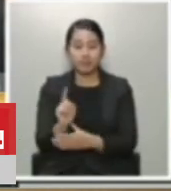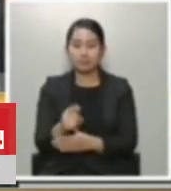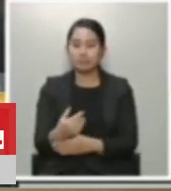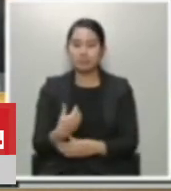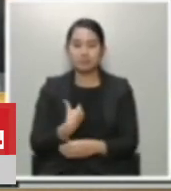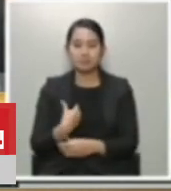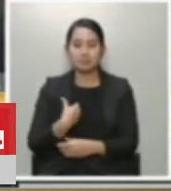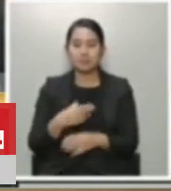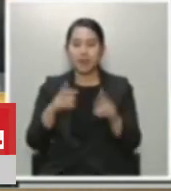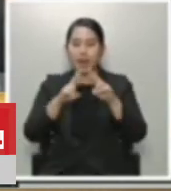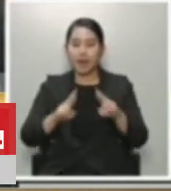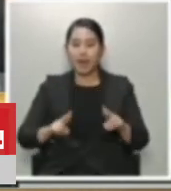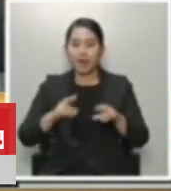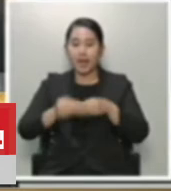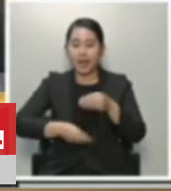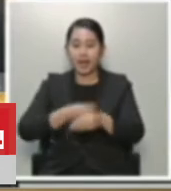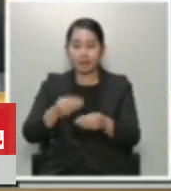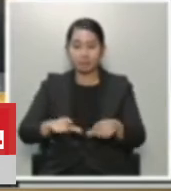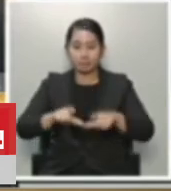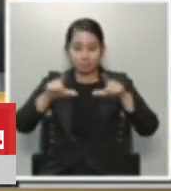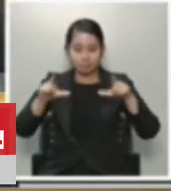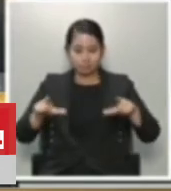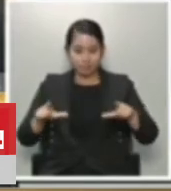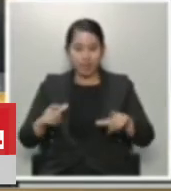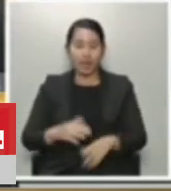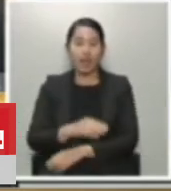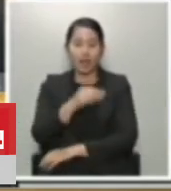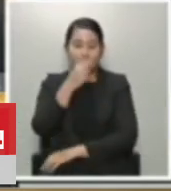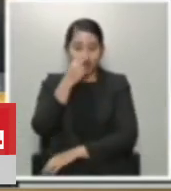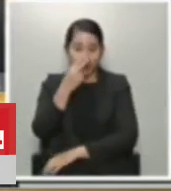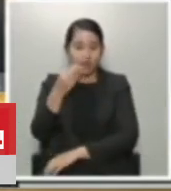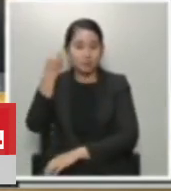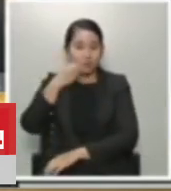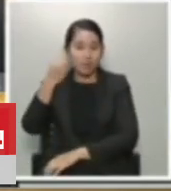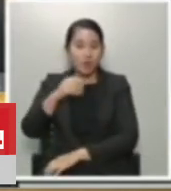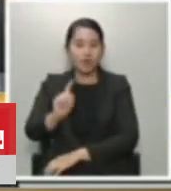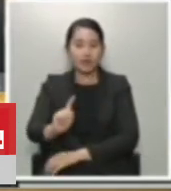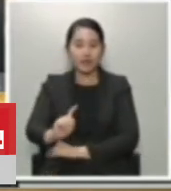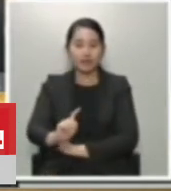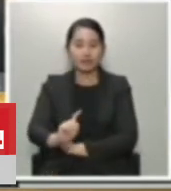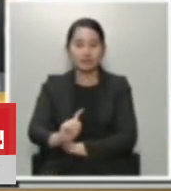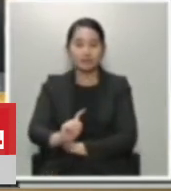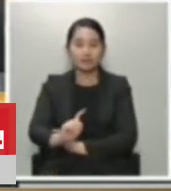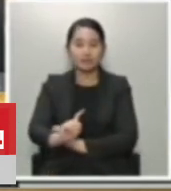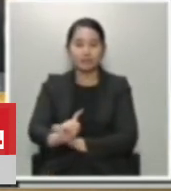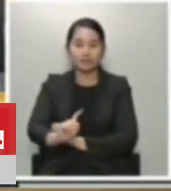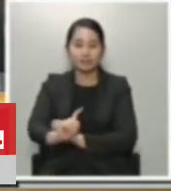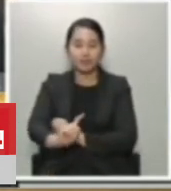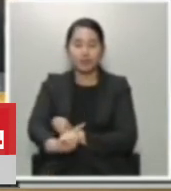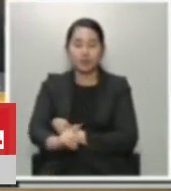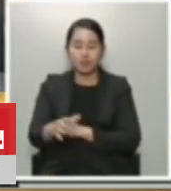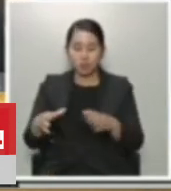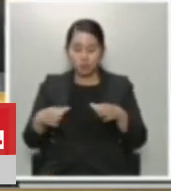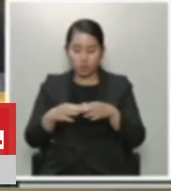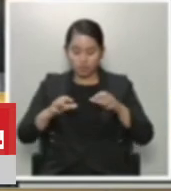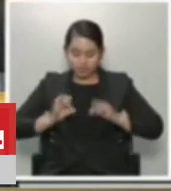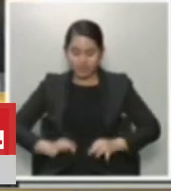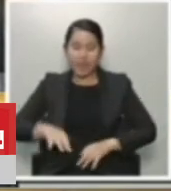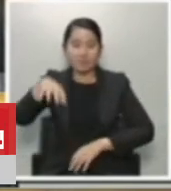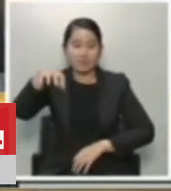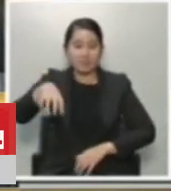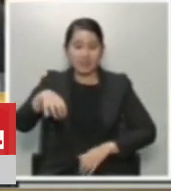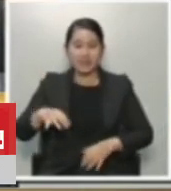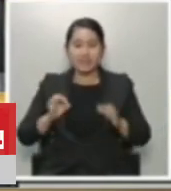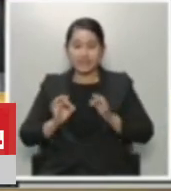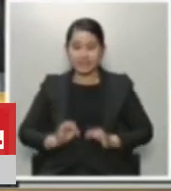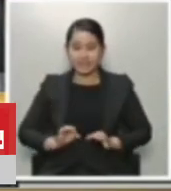ที่มีอยู่ในพื้นที่เราจะเห็นนะครับว่าในกลุ่มนะครับหรือพื้นที่สี่กลุ่มเสี่ยงเหล่านี้นะครับ